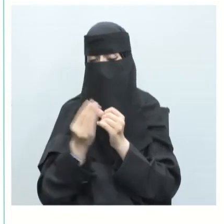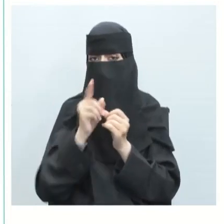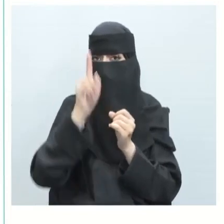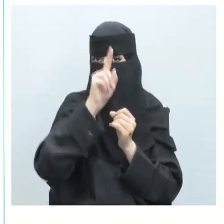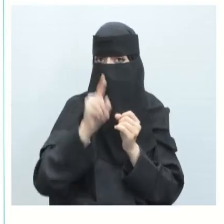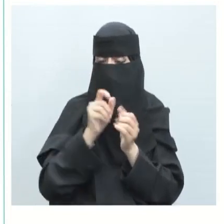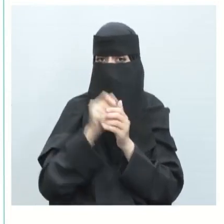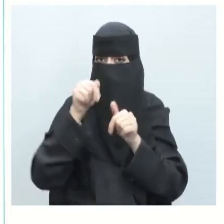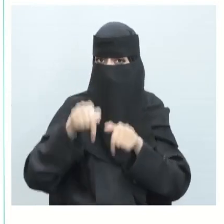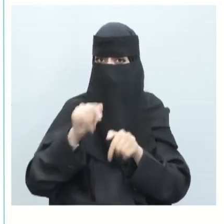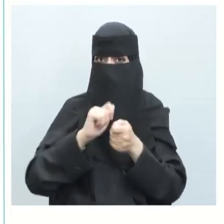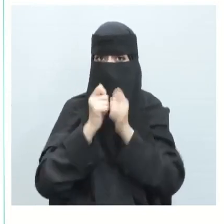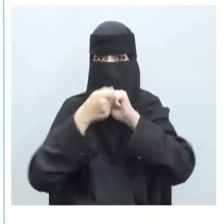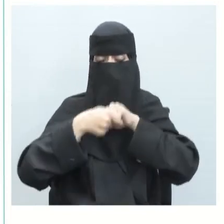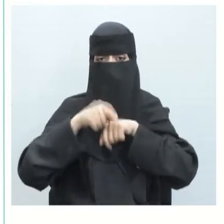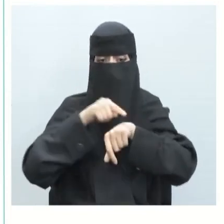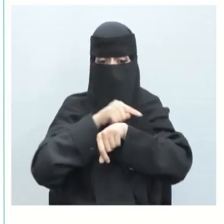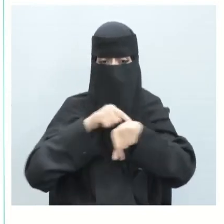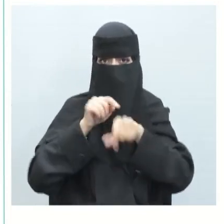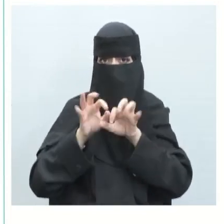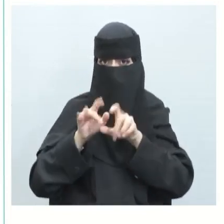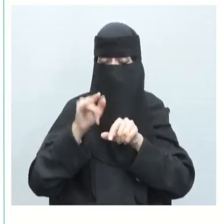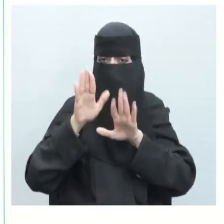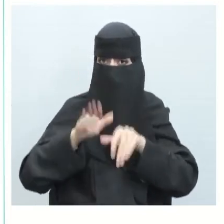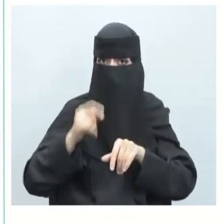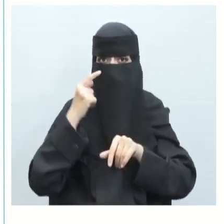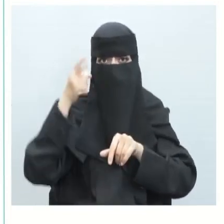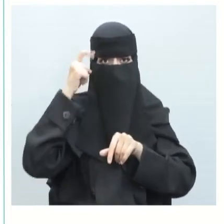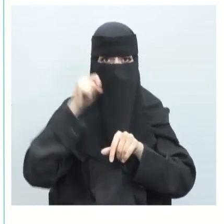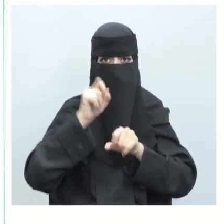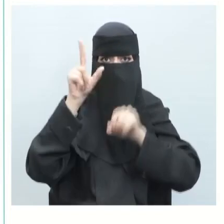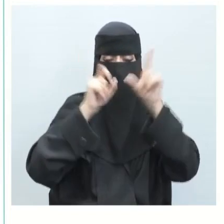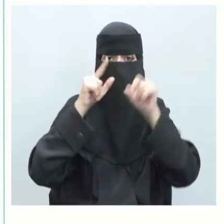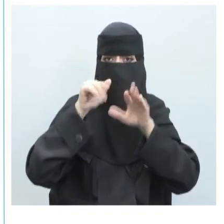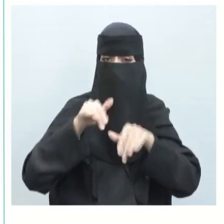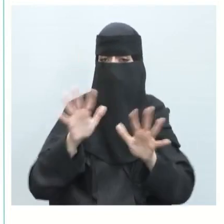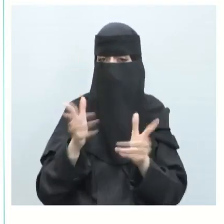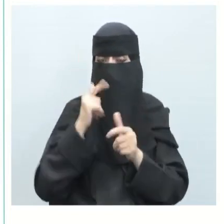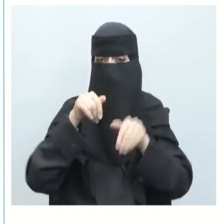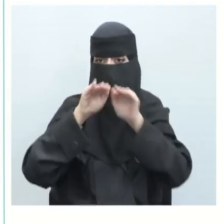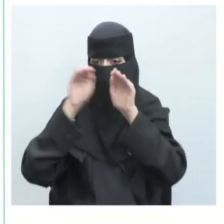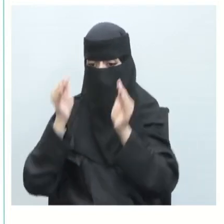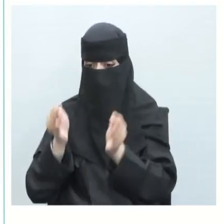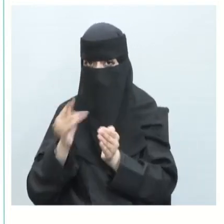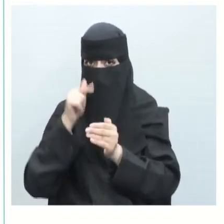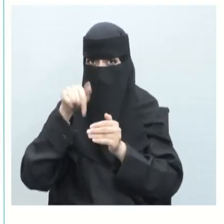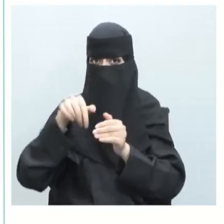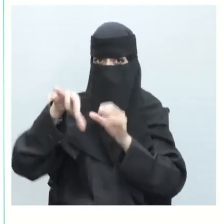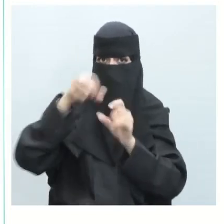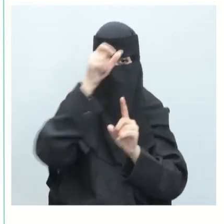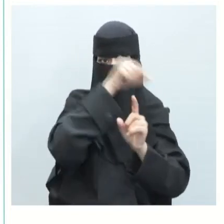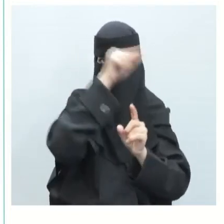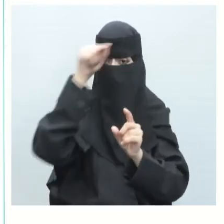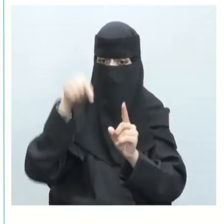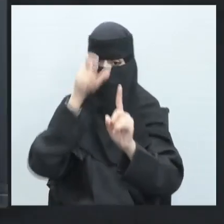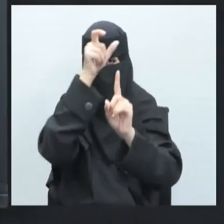تحولنا الى عصر التقنيه ونعيش في انترنت الاشياء وغيره لو لاحظنا مكتب قد يتم تعيينك في مكتب